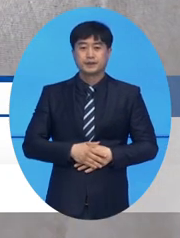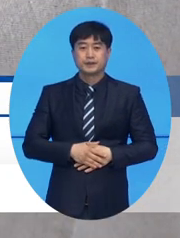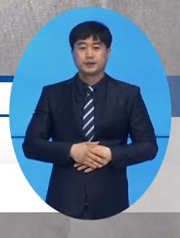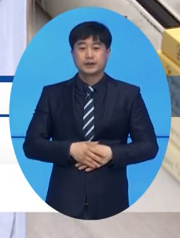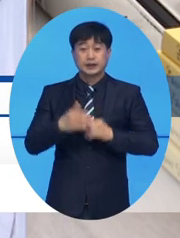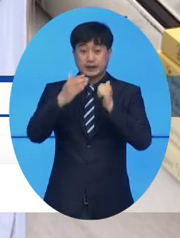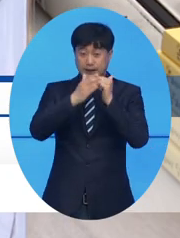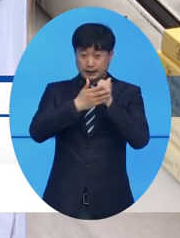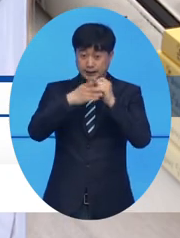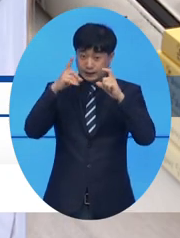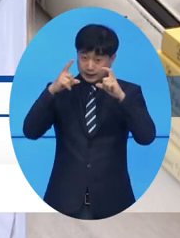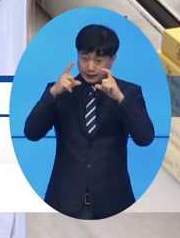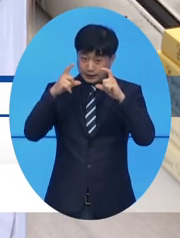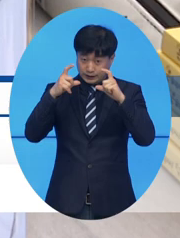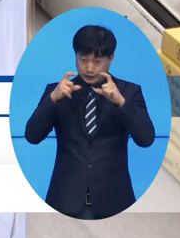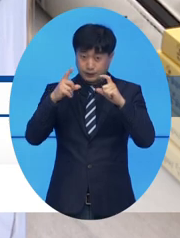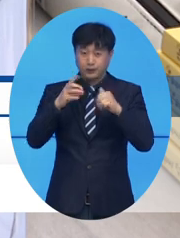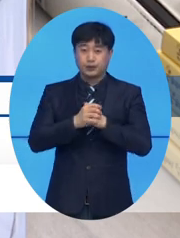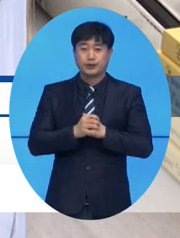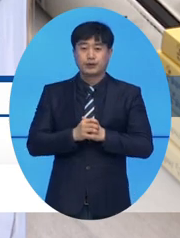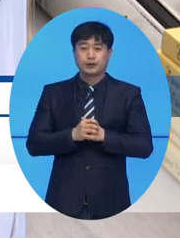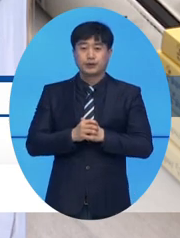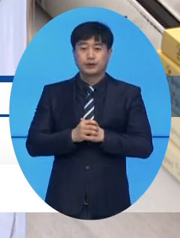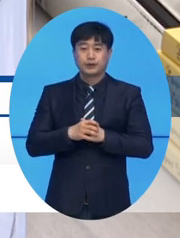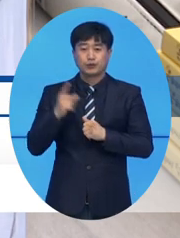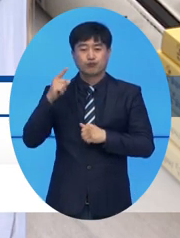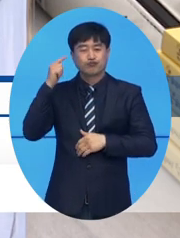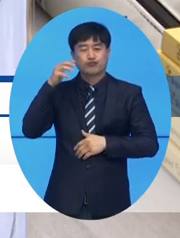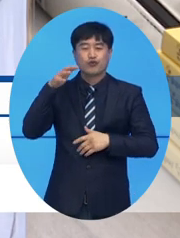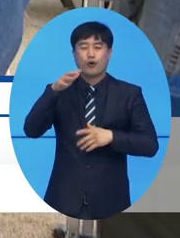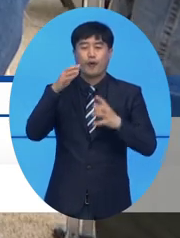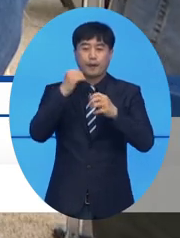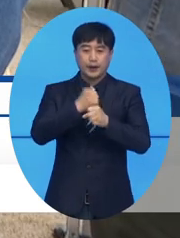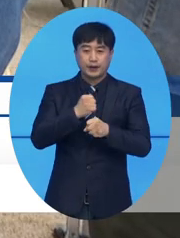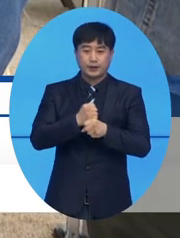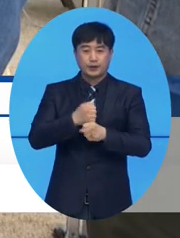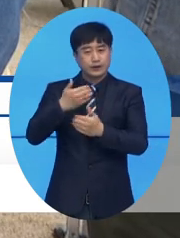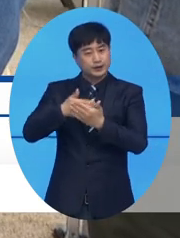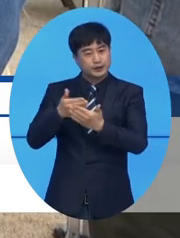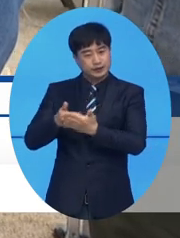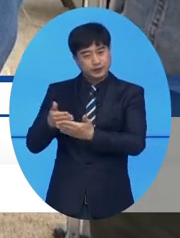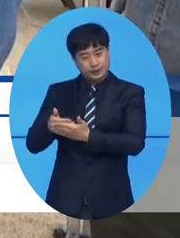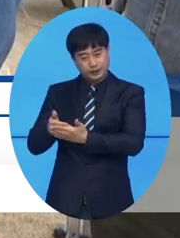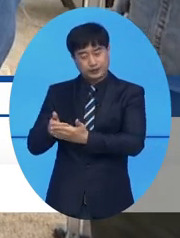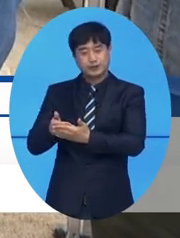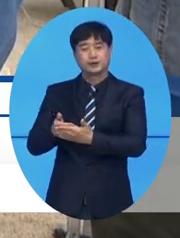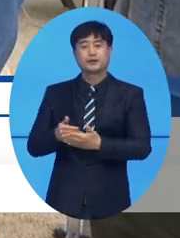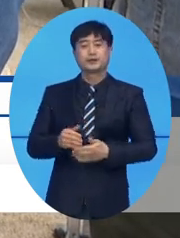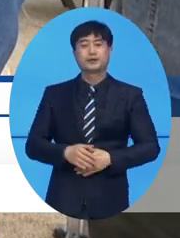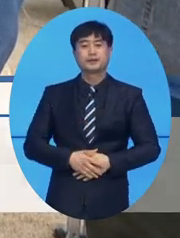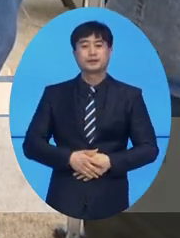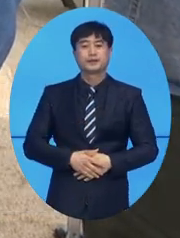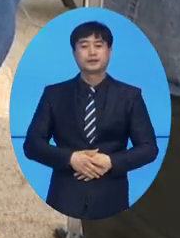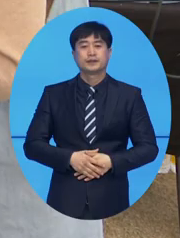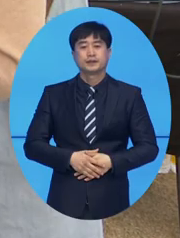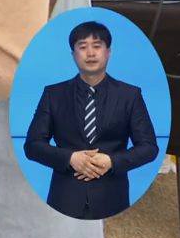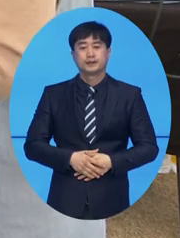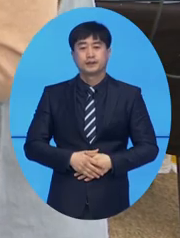해야죠. 사진도 찍고 추억도 만들고 해야죠. 그림도